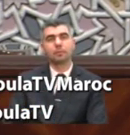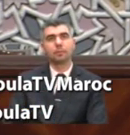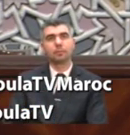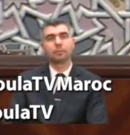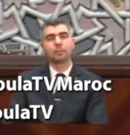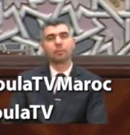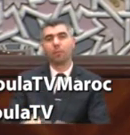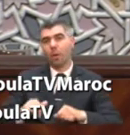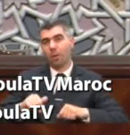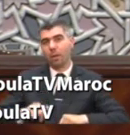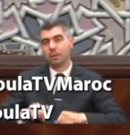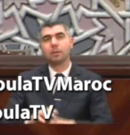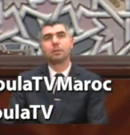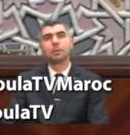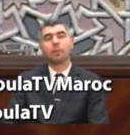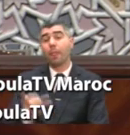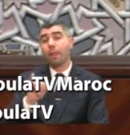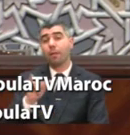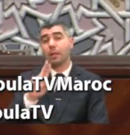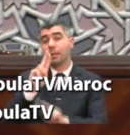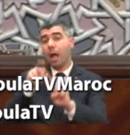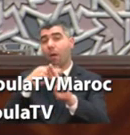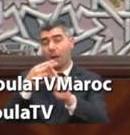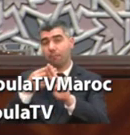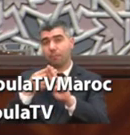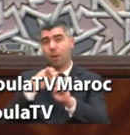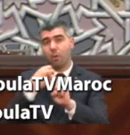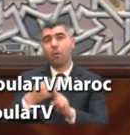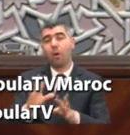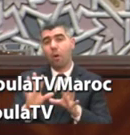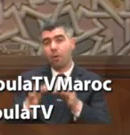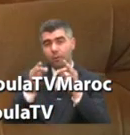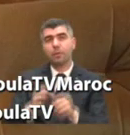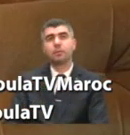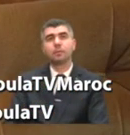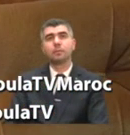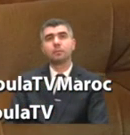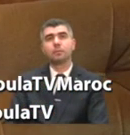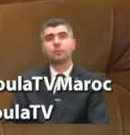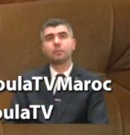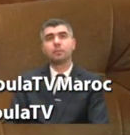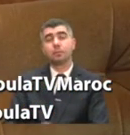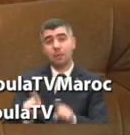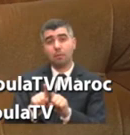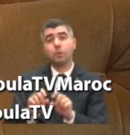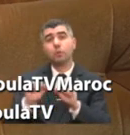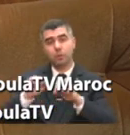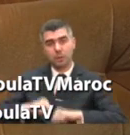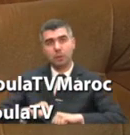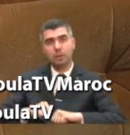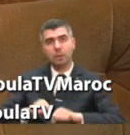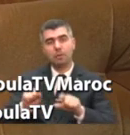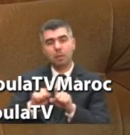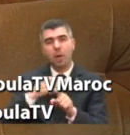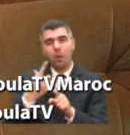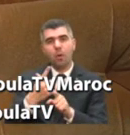المحترمة. السيد الوزير، ما جوابكم عن المعطيات التالية؟ حصل تقدم بالفعل في مجال جبر